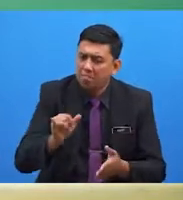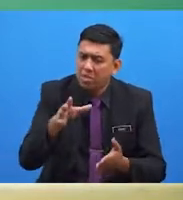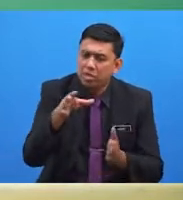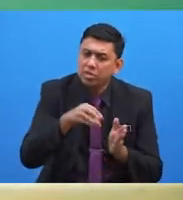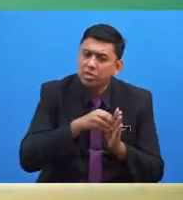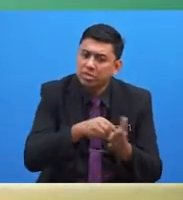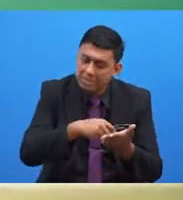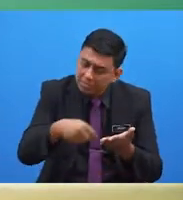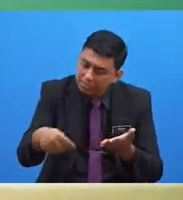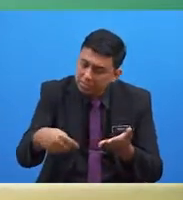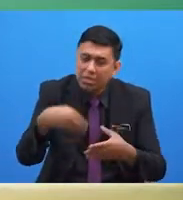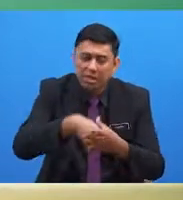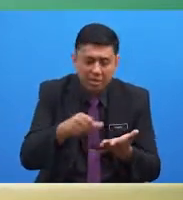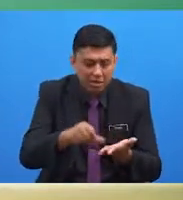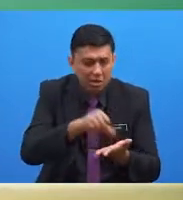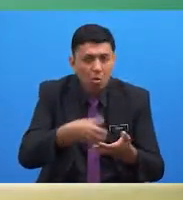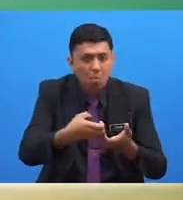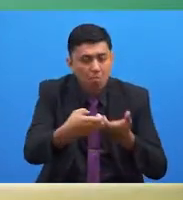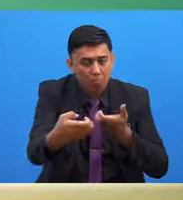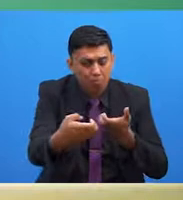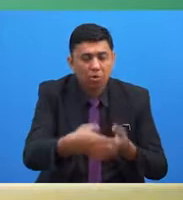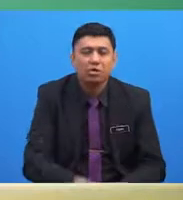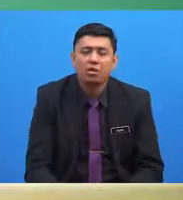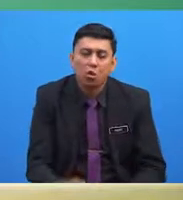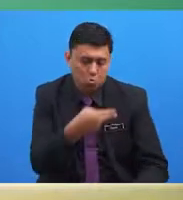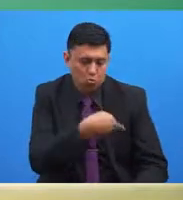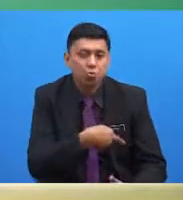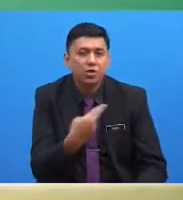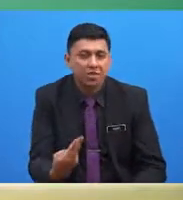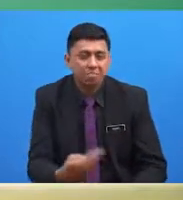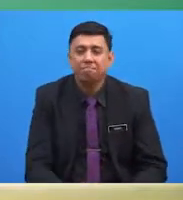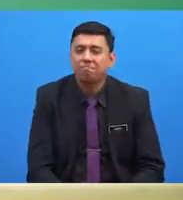dicatat pula di dalam akaun pengasingan untung rugi ya?